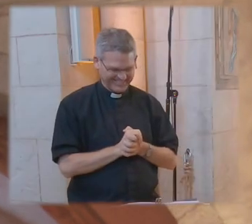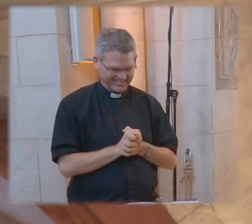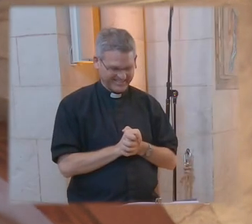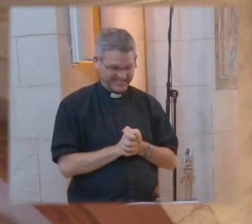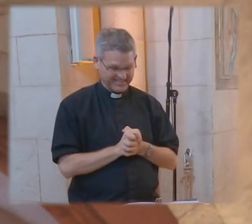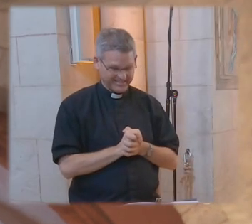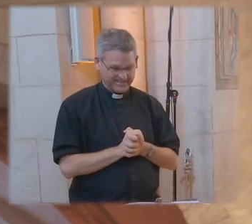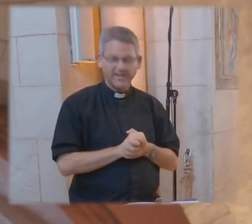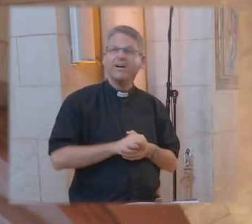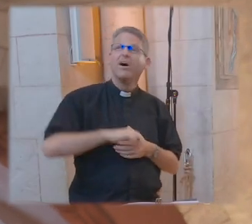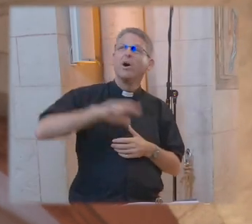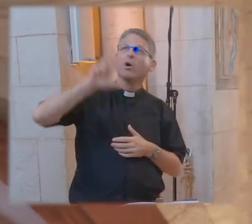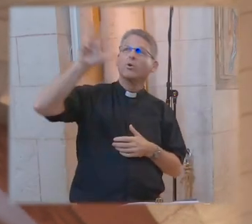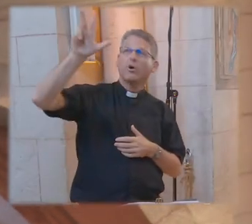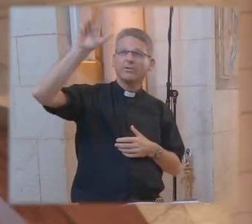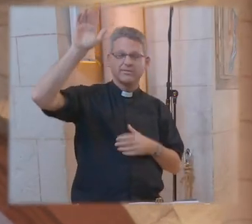Benedictio Dei